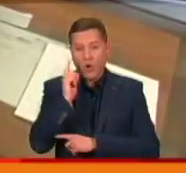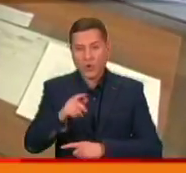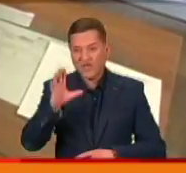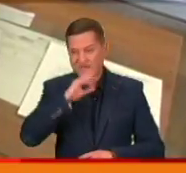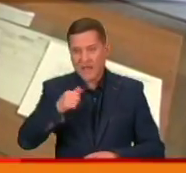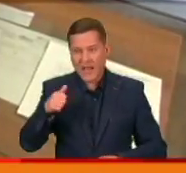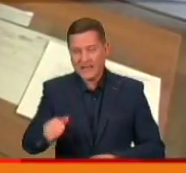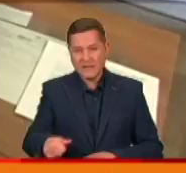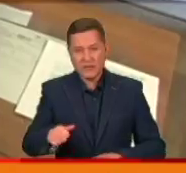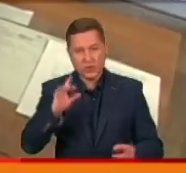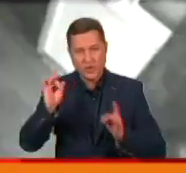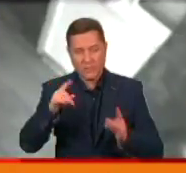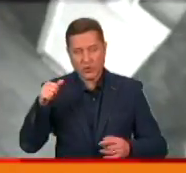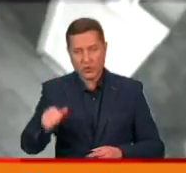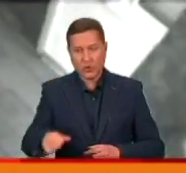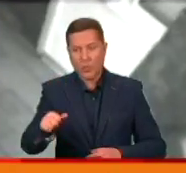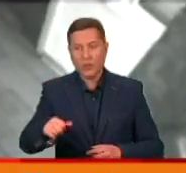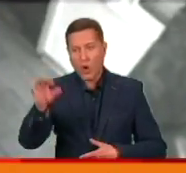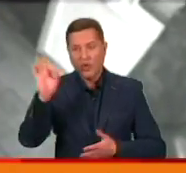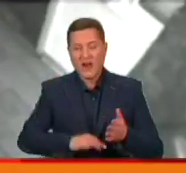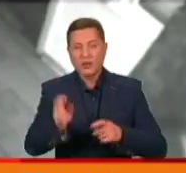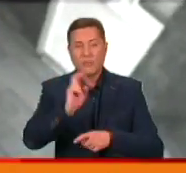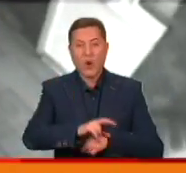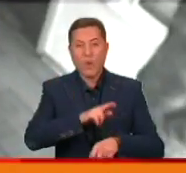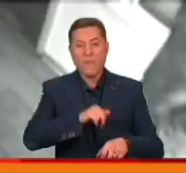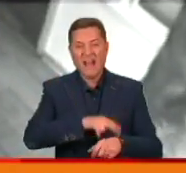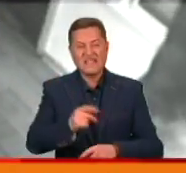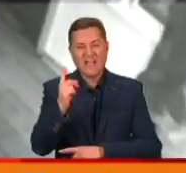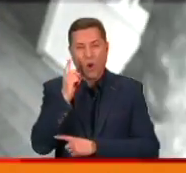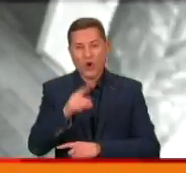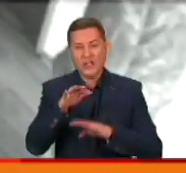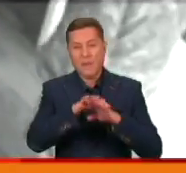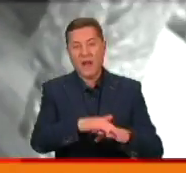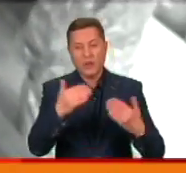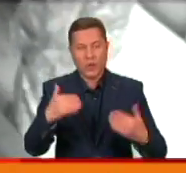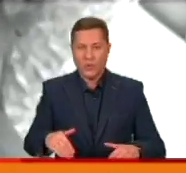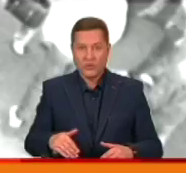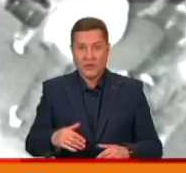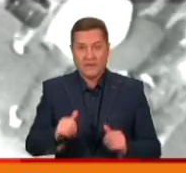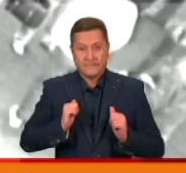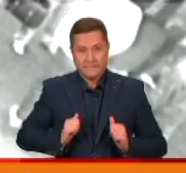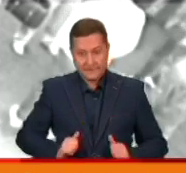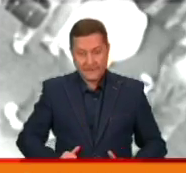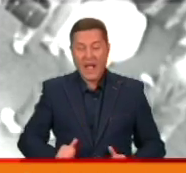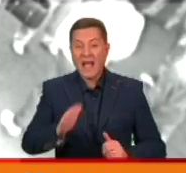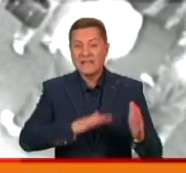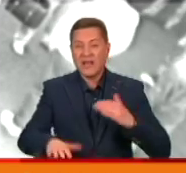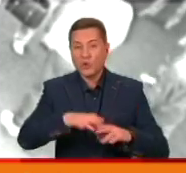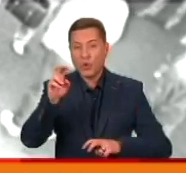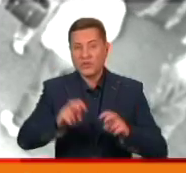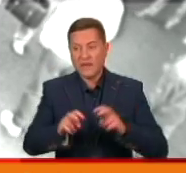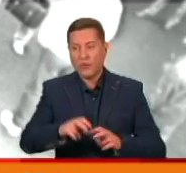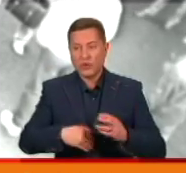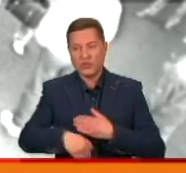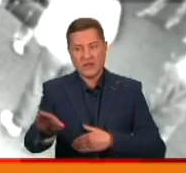натиснути тривожну кнопку. На місці одразу з'являється поліція охорони. Нападники вже не такі зухвалі. Проте територію заводу